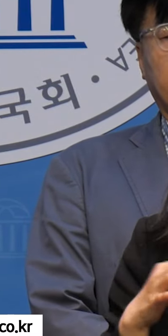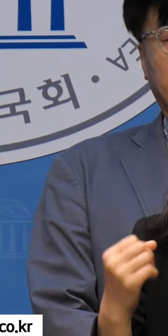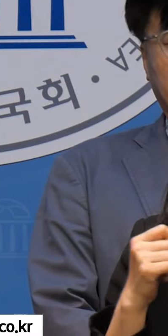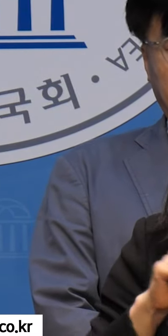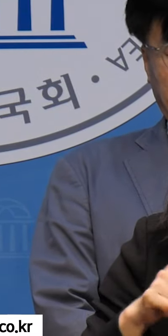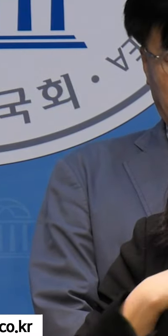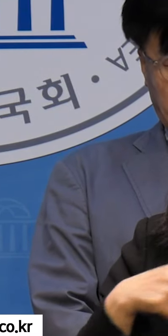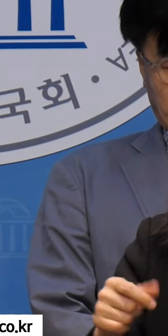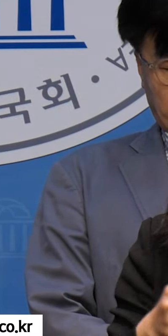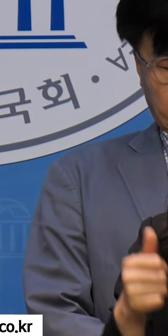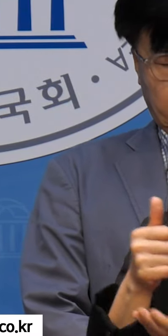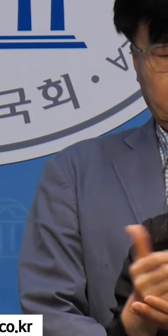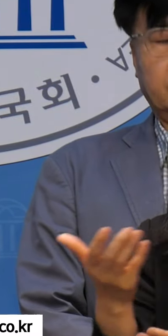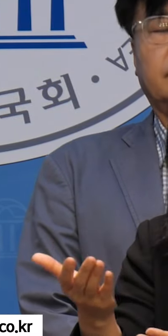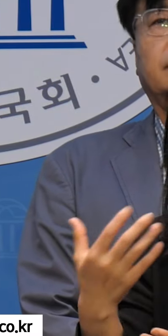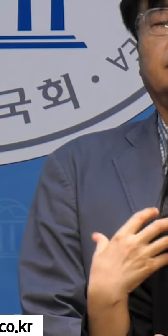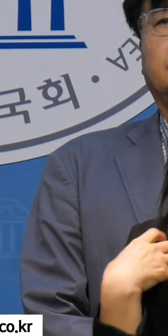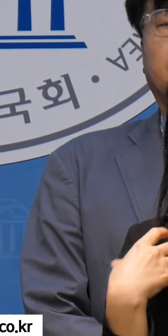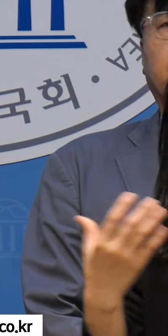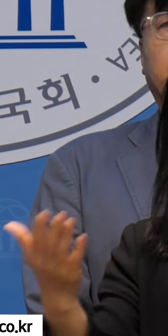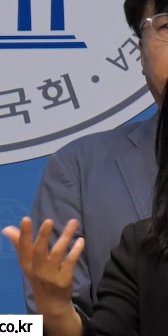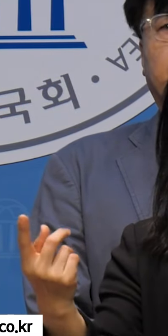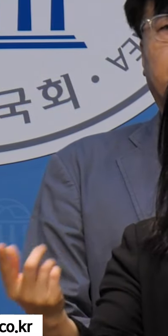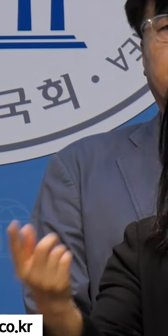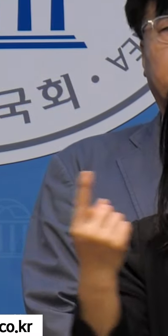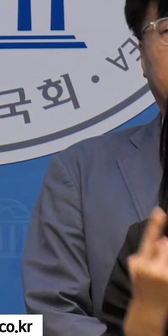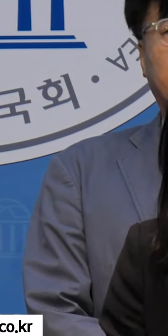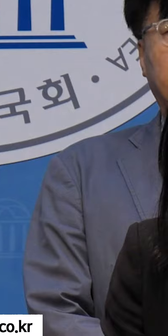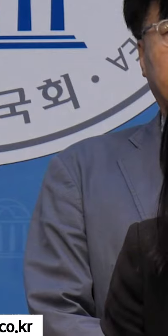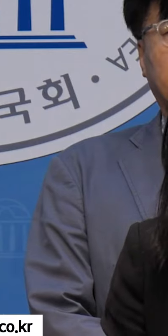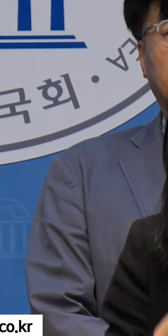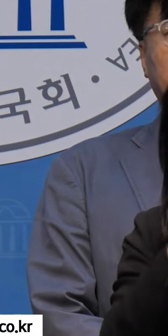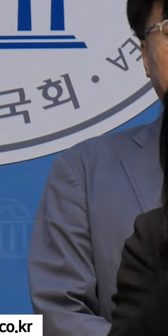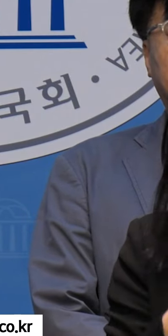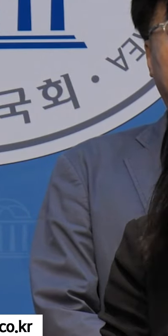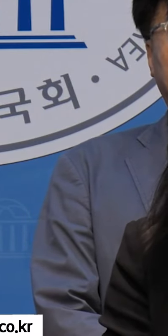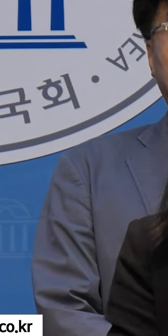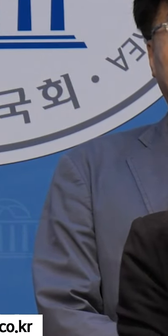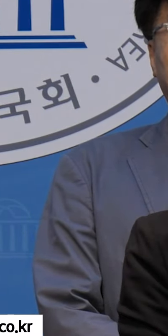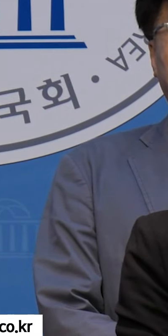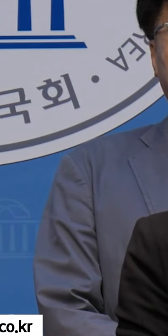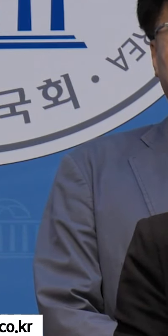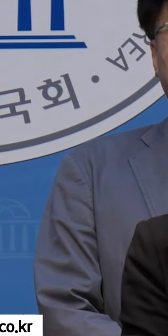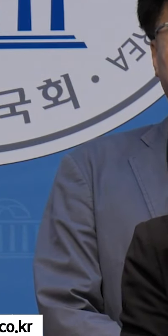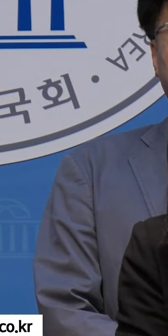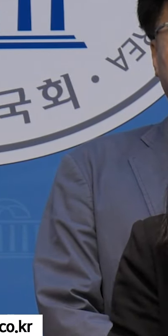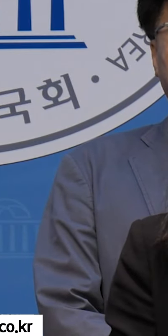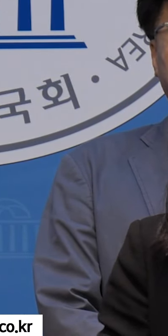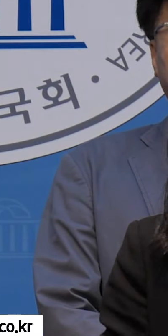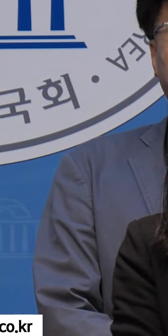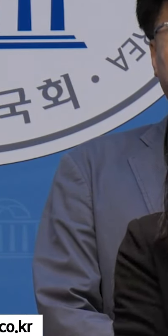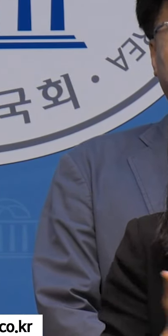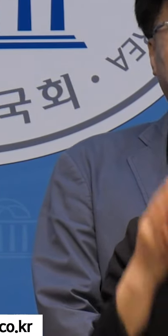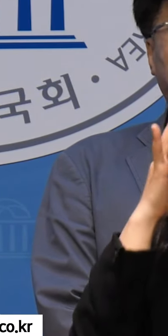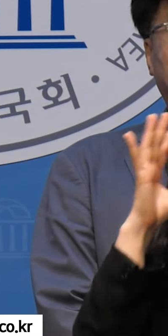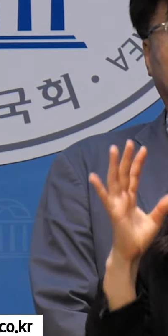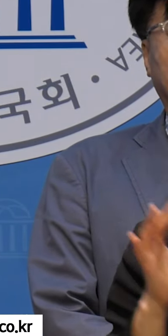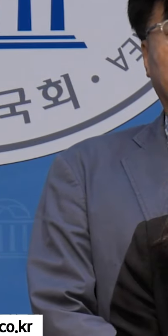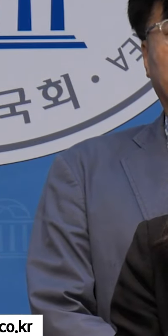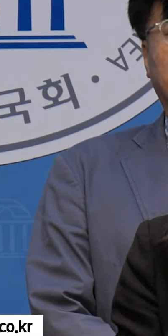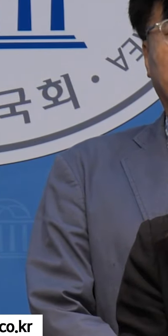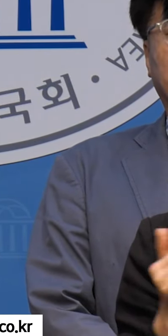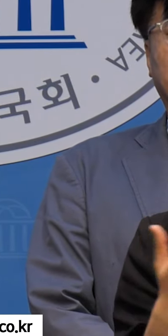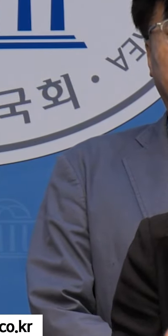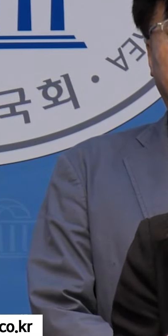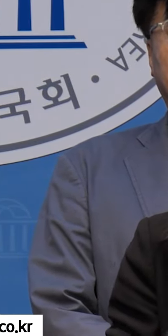있습니다. 이 두 분이 오늘 저희들과 함께 목소리를 내는 것은 대단히 의미가 있다고 보여집니다. 또 한편으로는 이런 인구